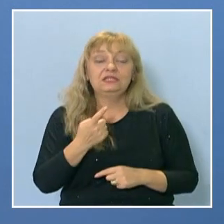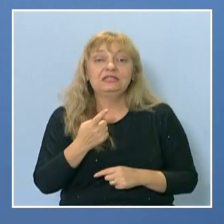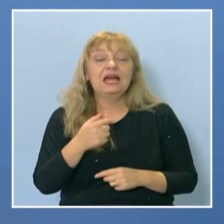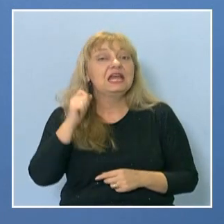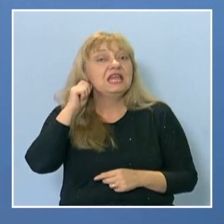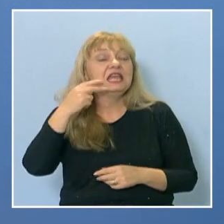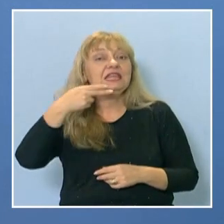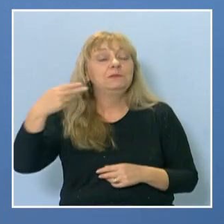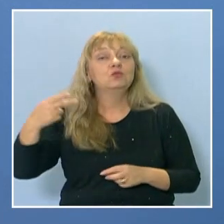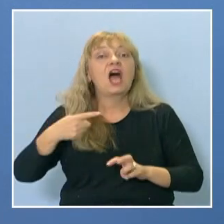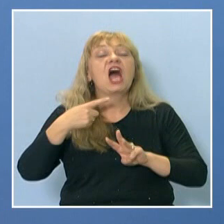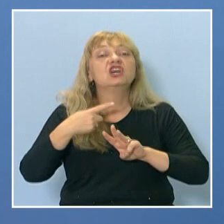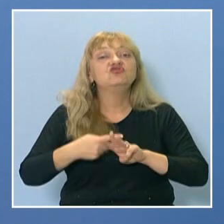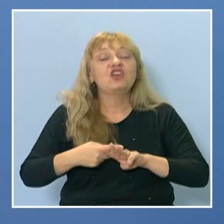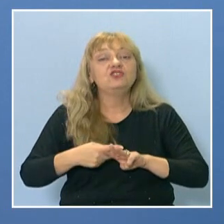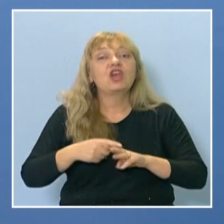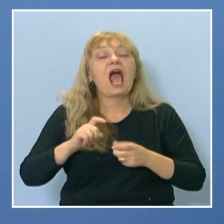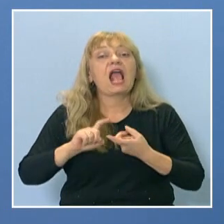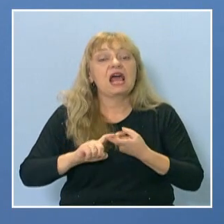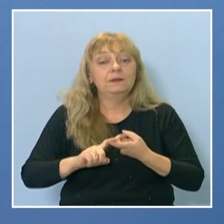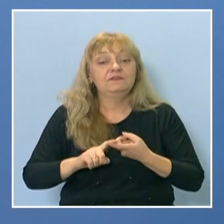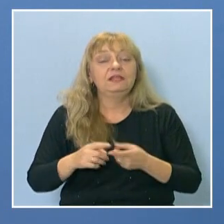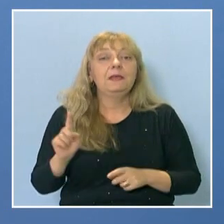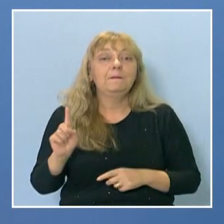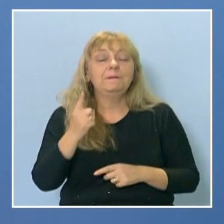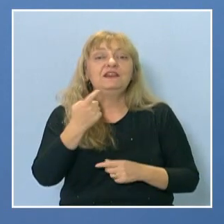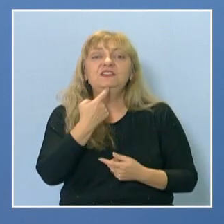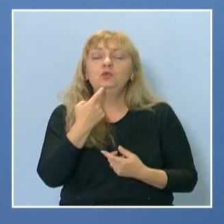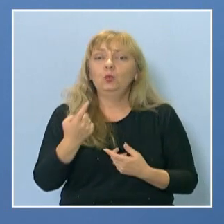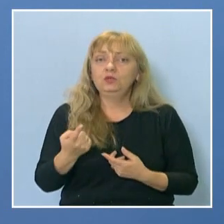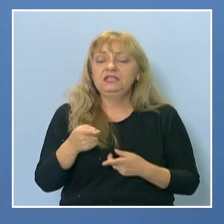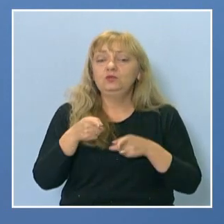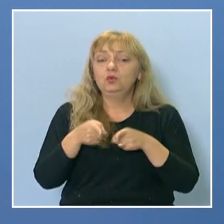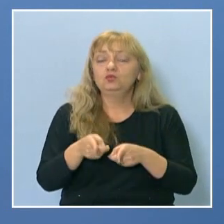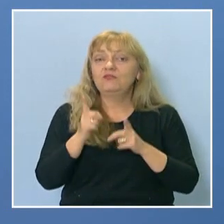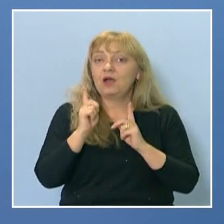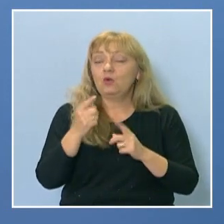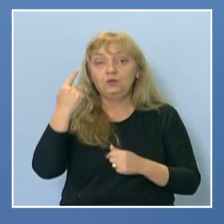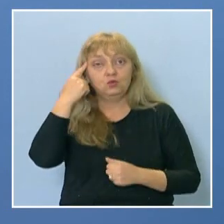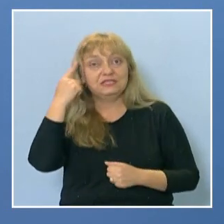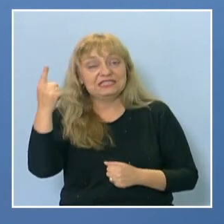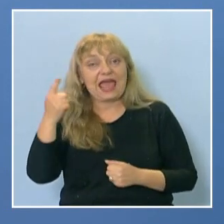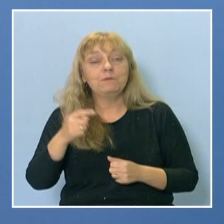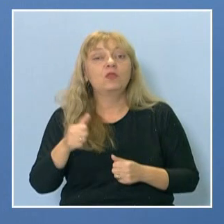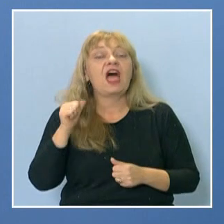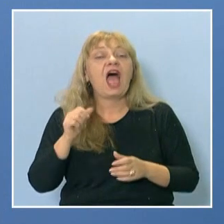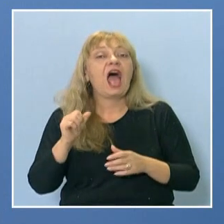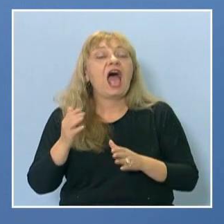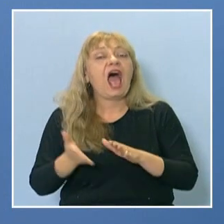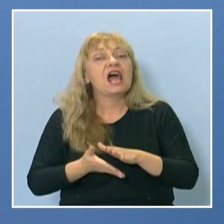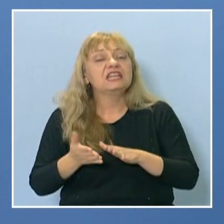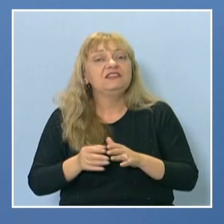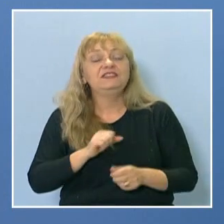името Жечка Карамфилова и още в първите години това, което знаем и от архивите, и от срещите